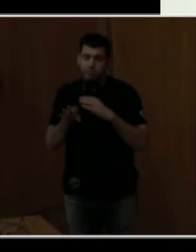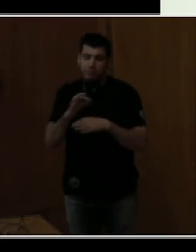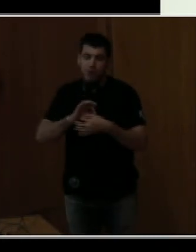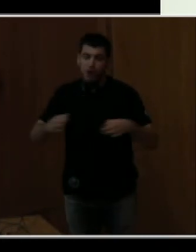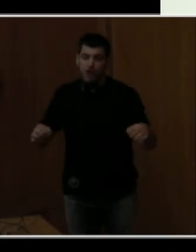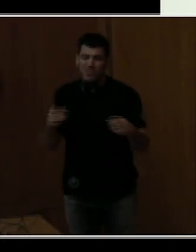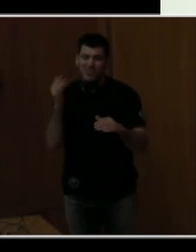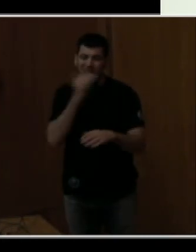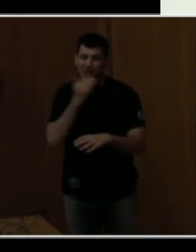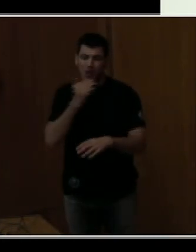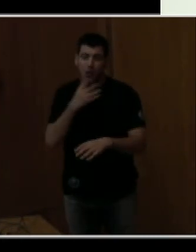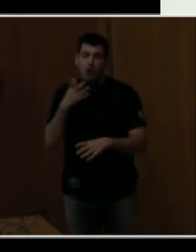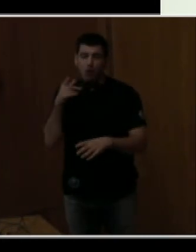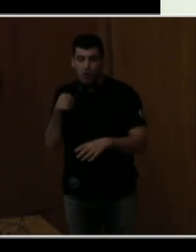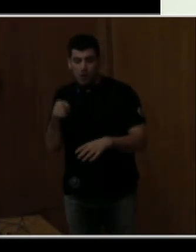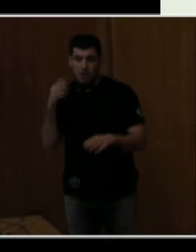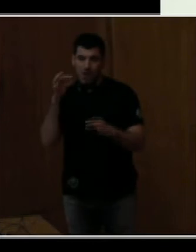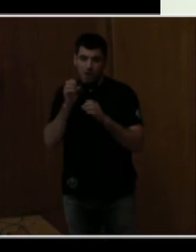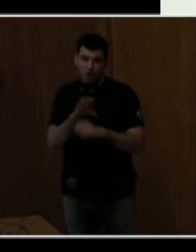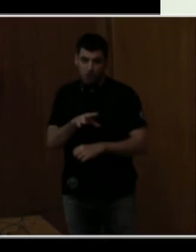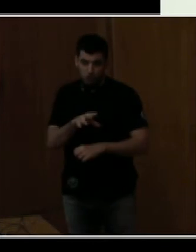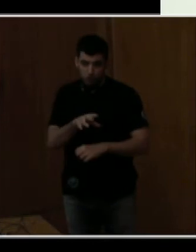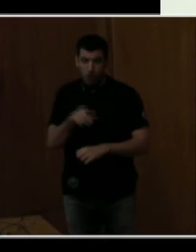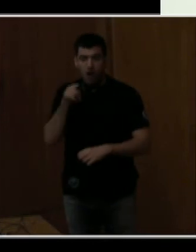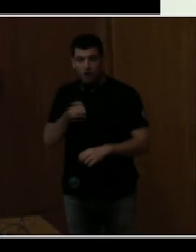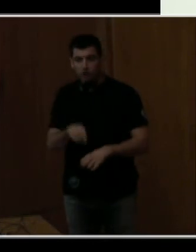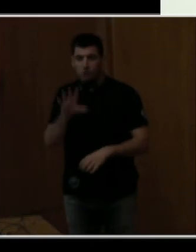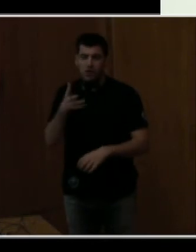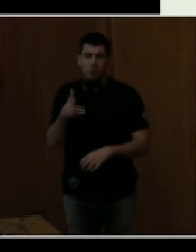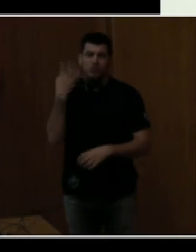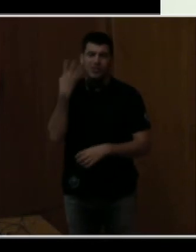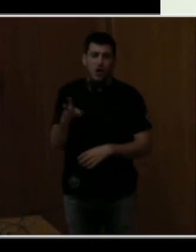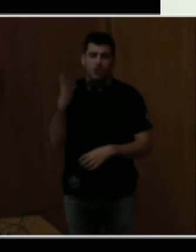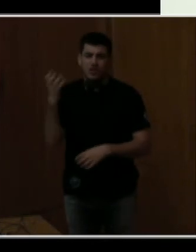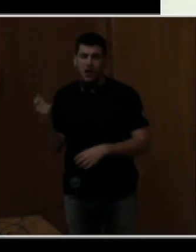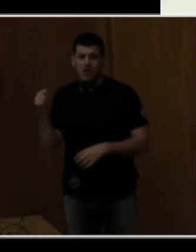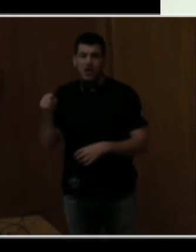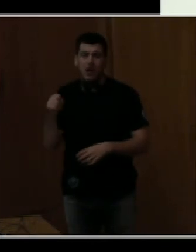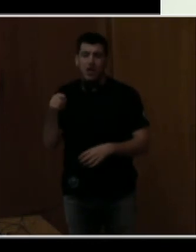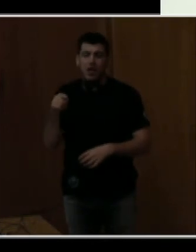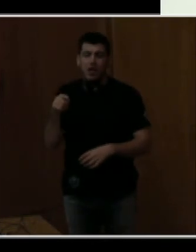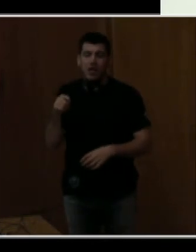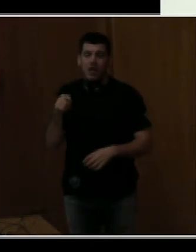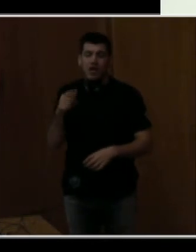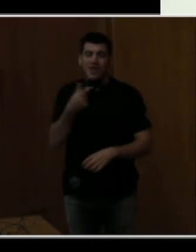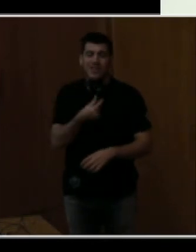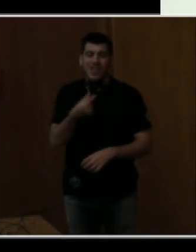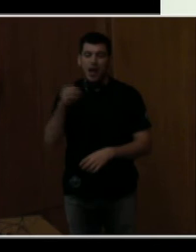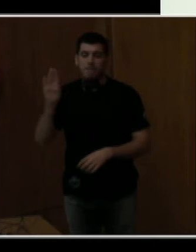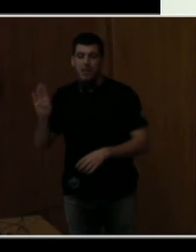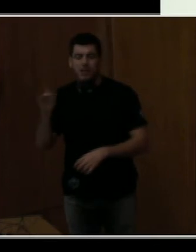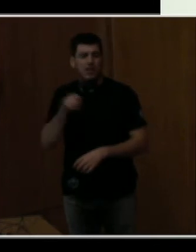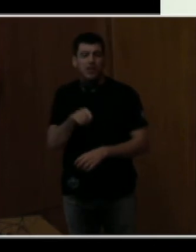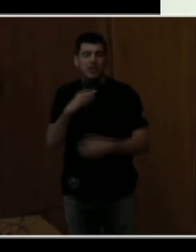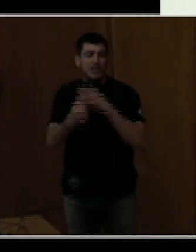στη μετάδοσή μας σε μια οπτική ίνα, που φτάνουμε μέχρι και τα 448 GB το δευτερόλεπτο, που για να σας εξηγήσω τι σημαίνει